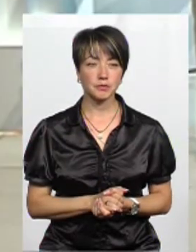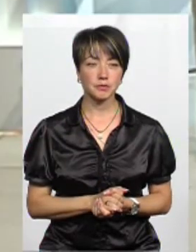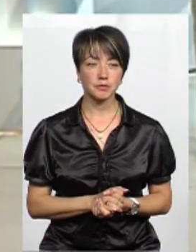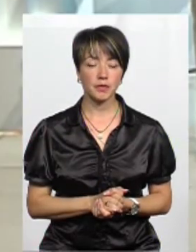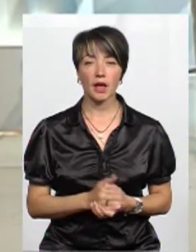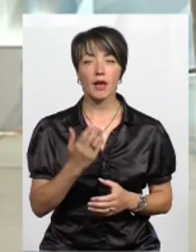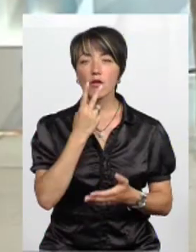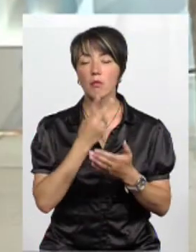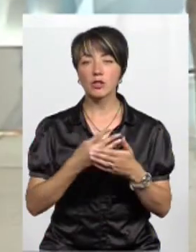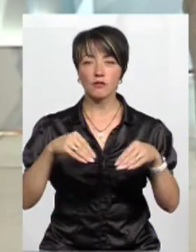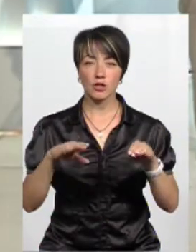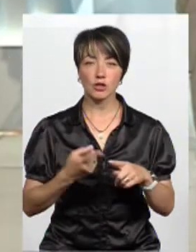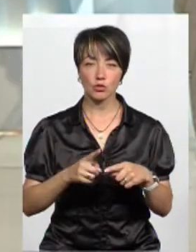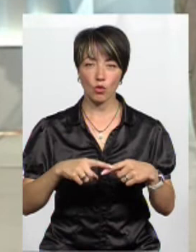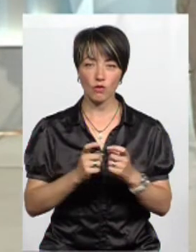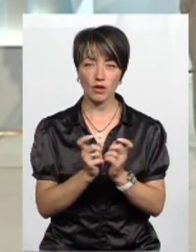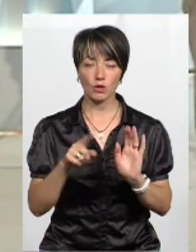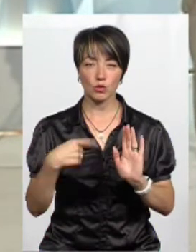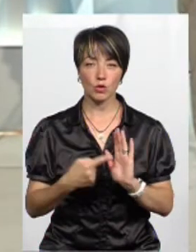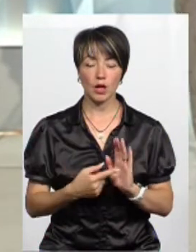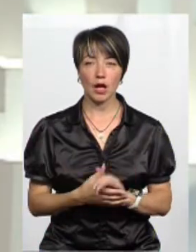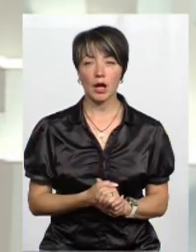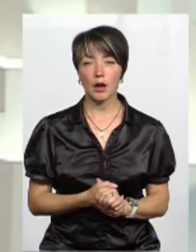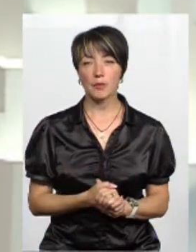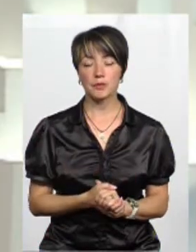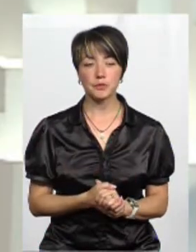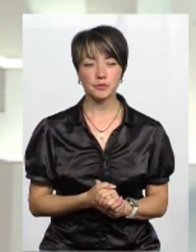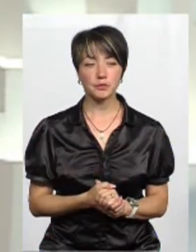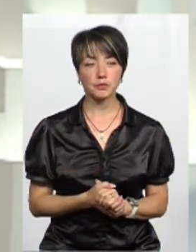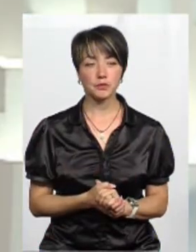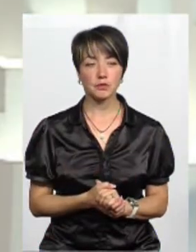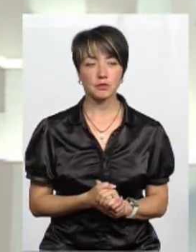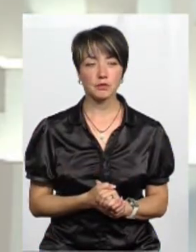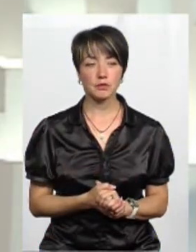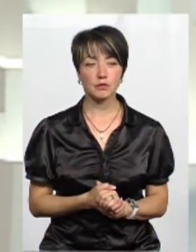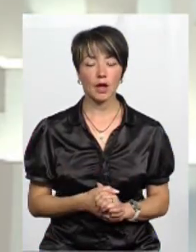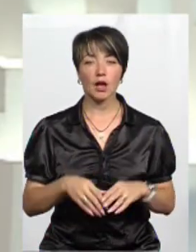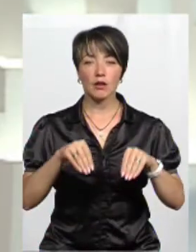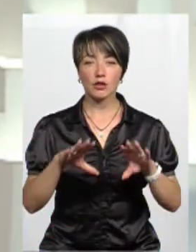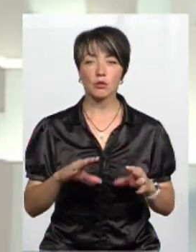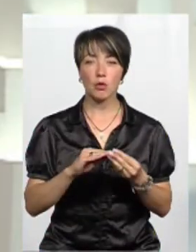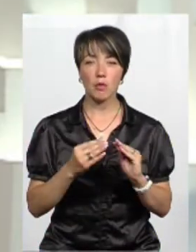Будь ласка, яким ви бачите вирішення такого питання? Вирішення проблеми дала наша лідер